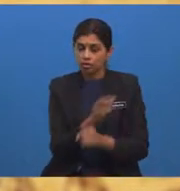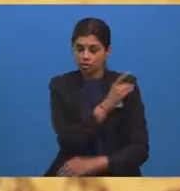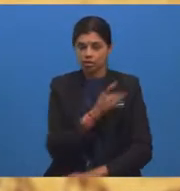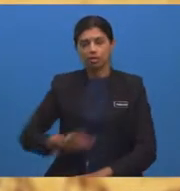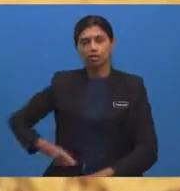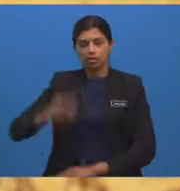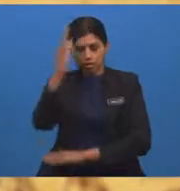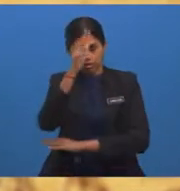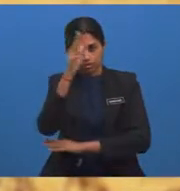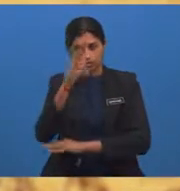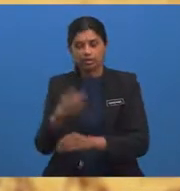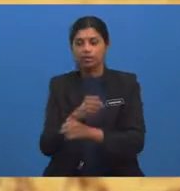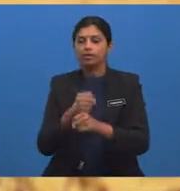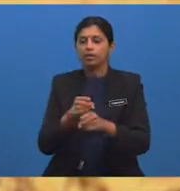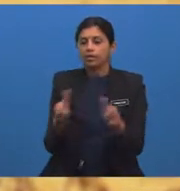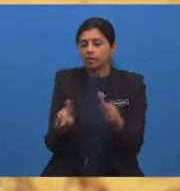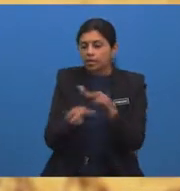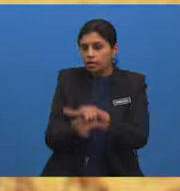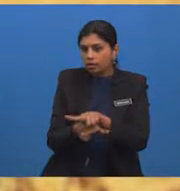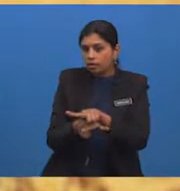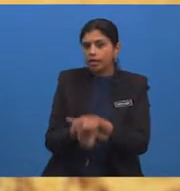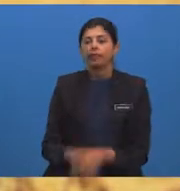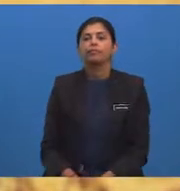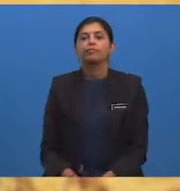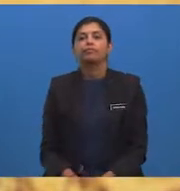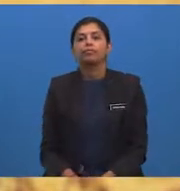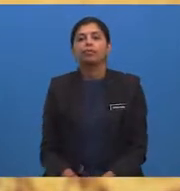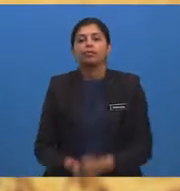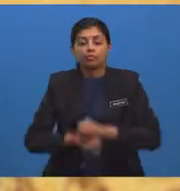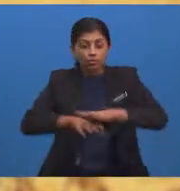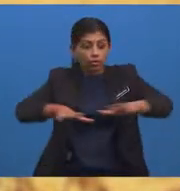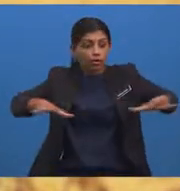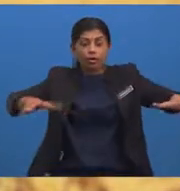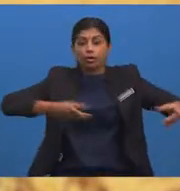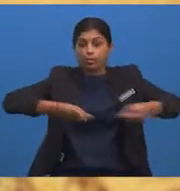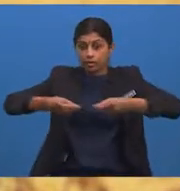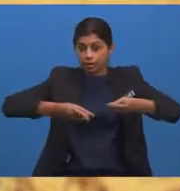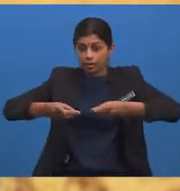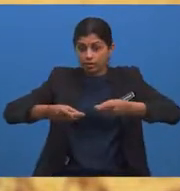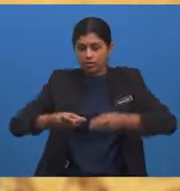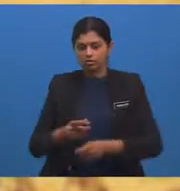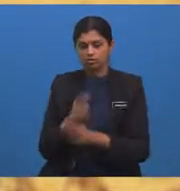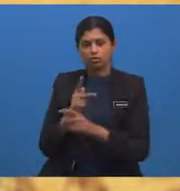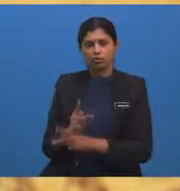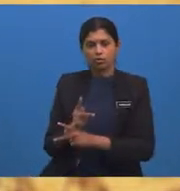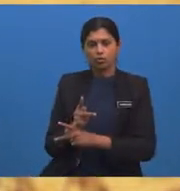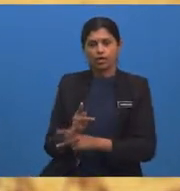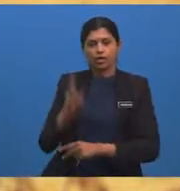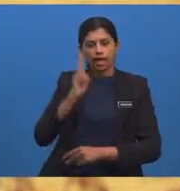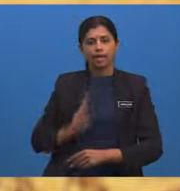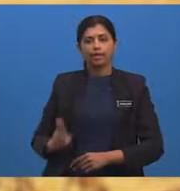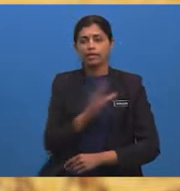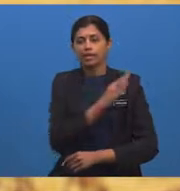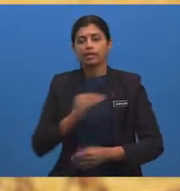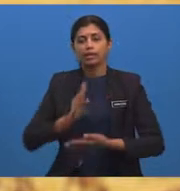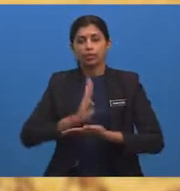mendapatkan perlindungan, meluaskan jaringan perdagangan dan memperkukuh agama dan budaya.